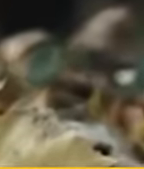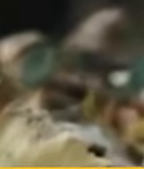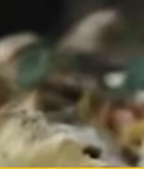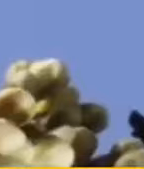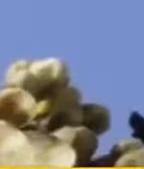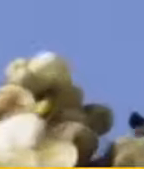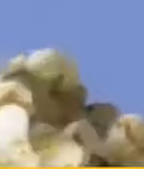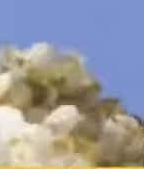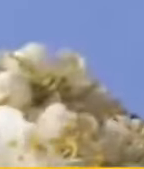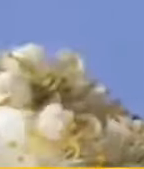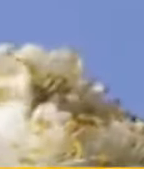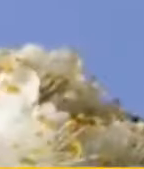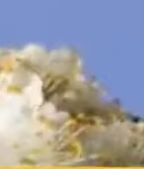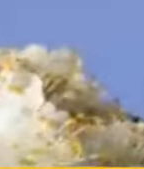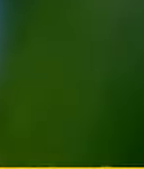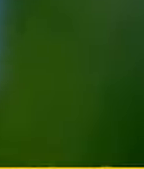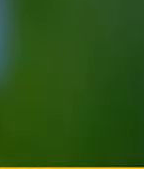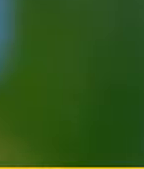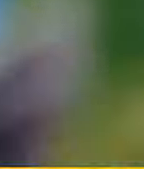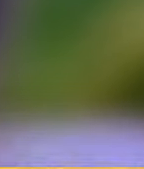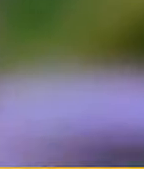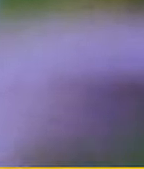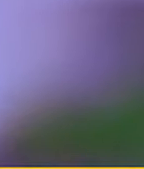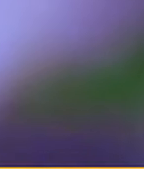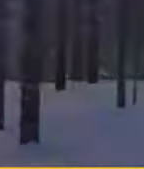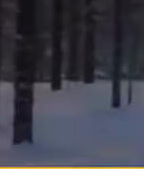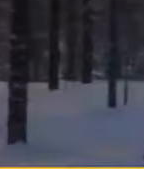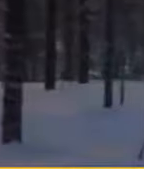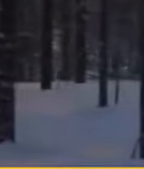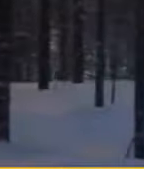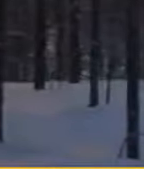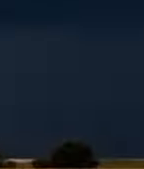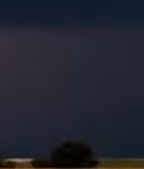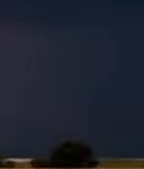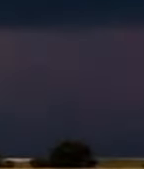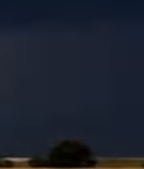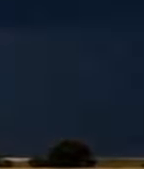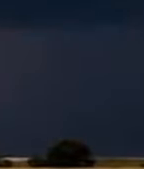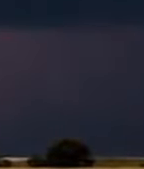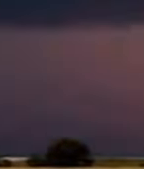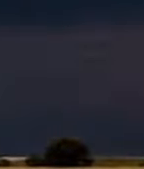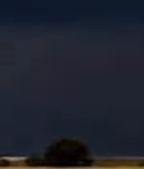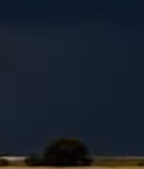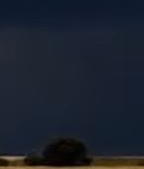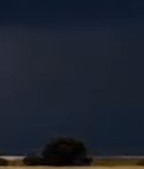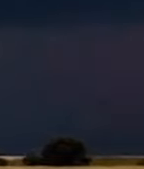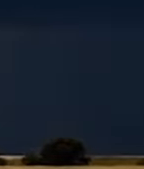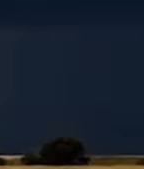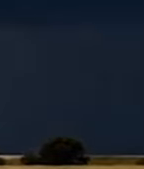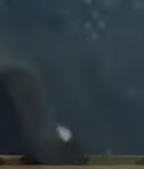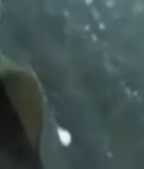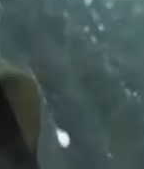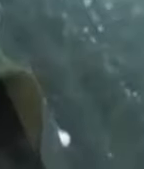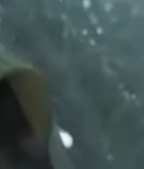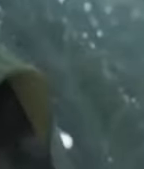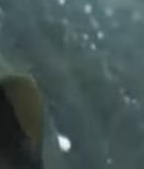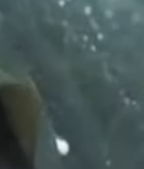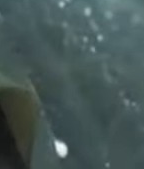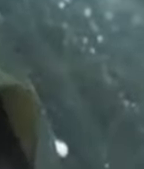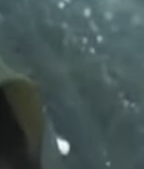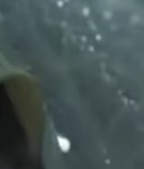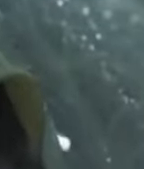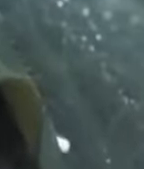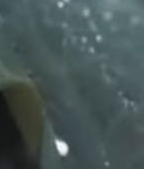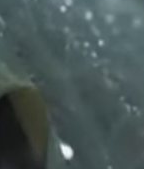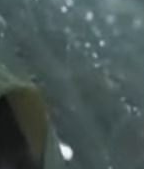Simo selitulu ngilethelwa baka MTN Business. Noma simo selitulu sinjani, iMTN Business iyikhona kusita